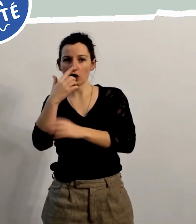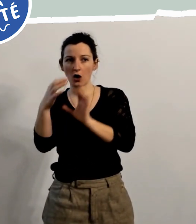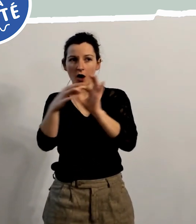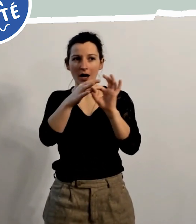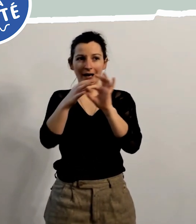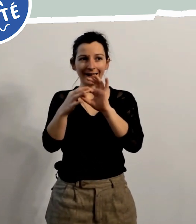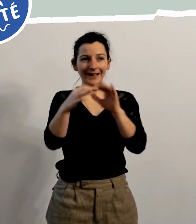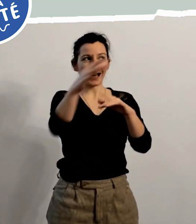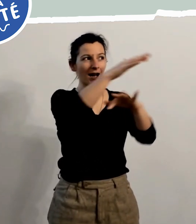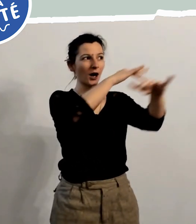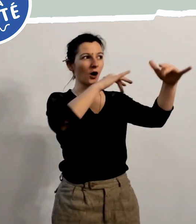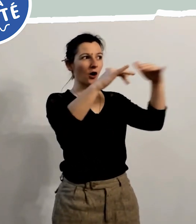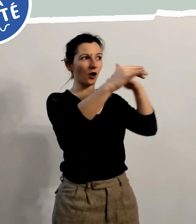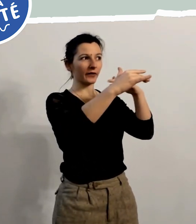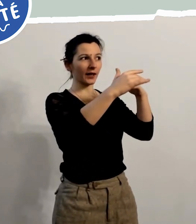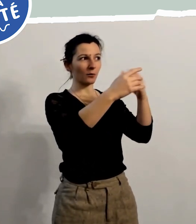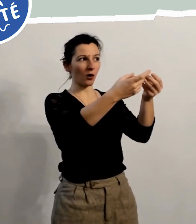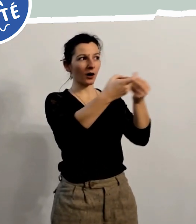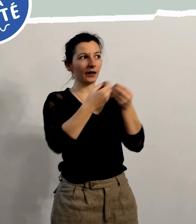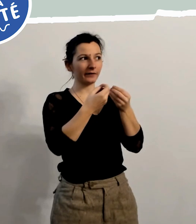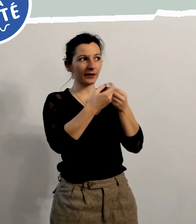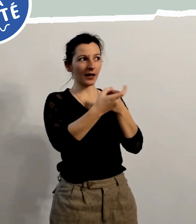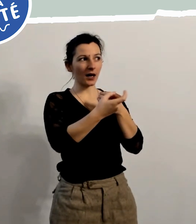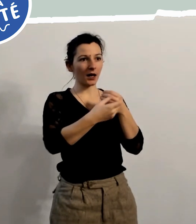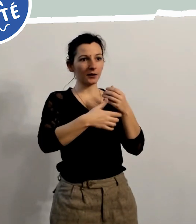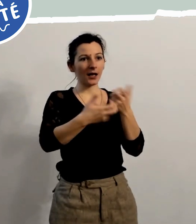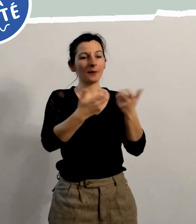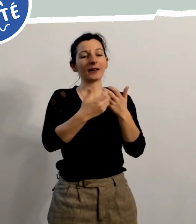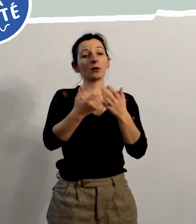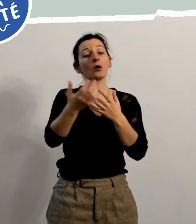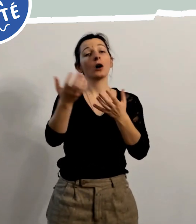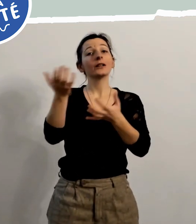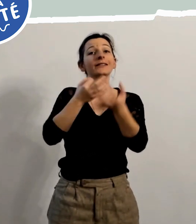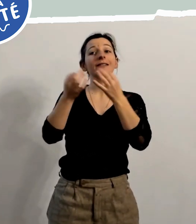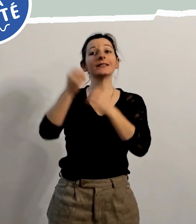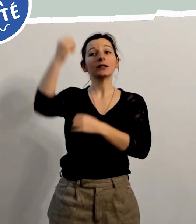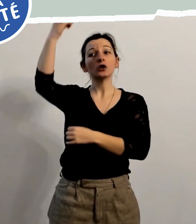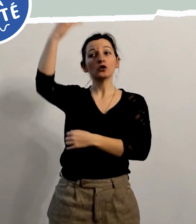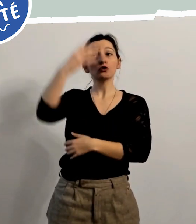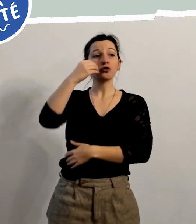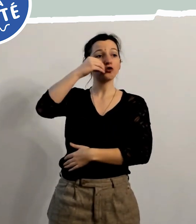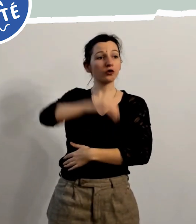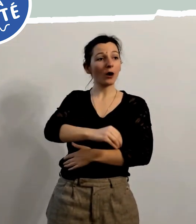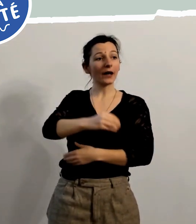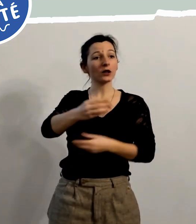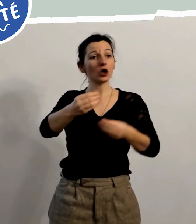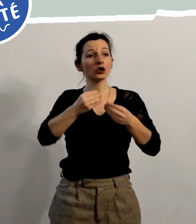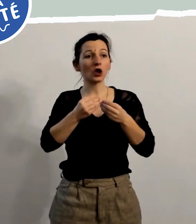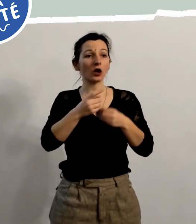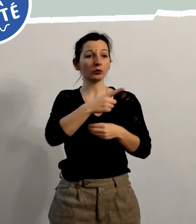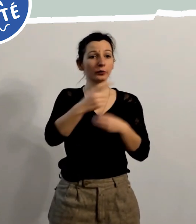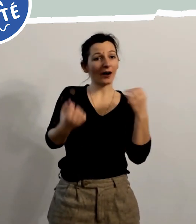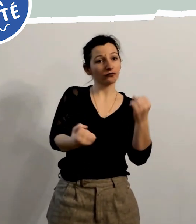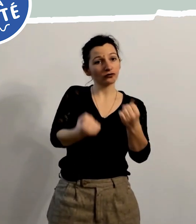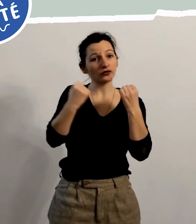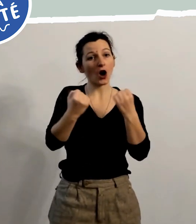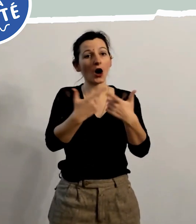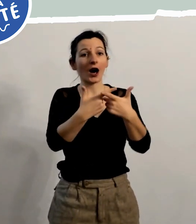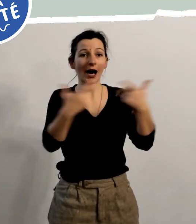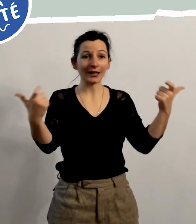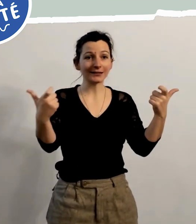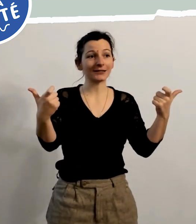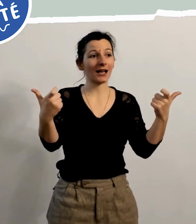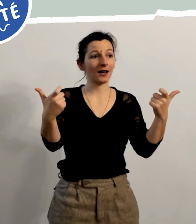ou non la fertilité de l'homme? Parce qu'on entend aujourd'hui des douches froides qui disent oui, ça contribue exactement à